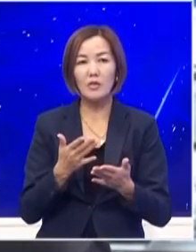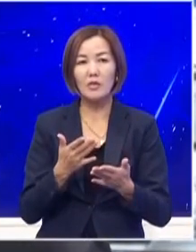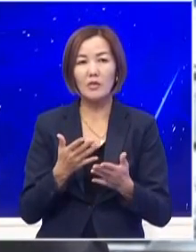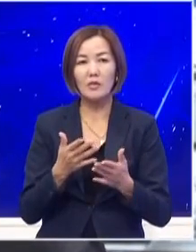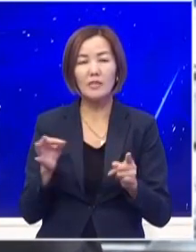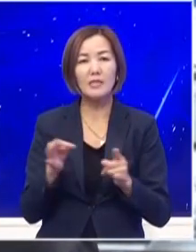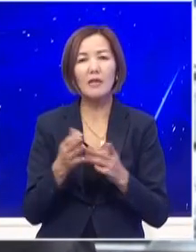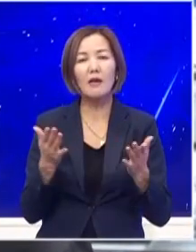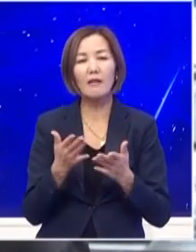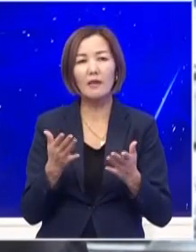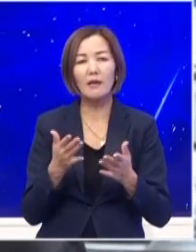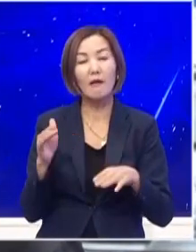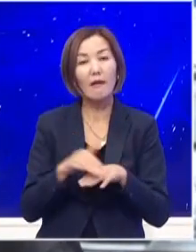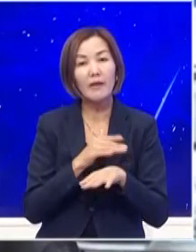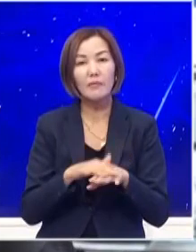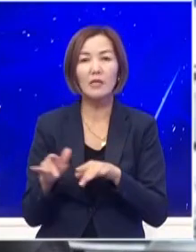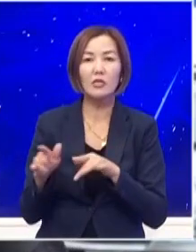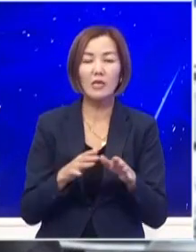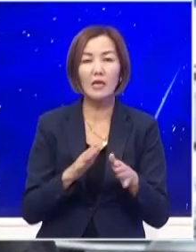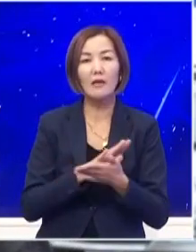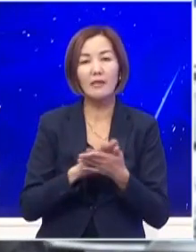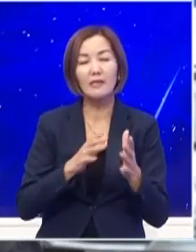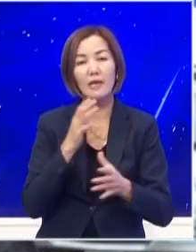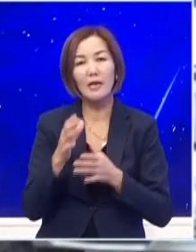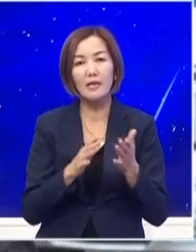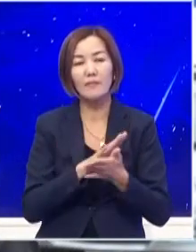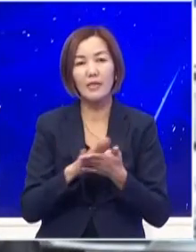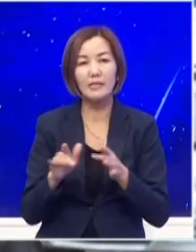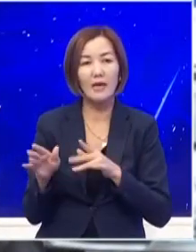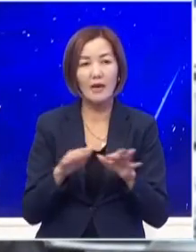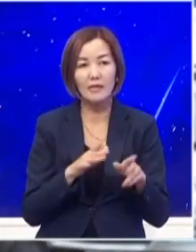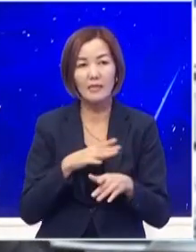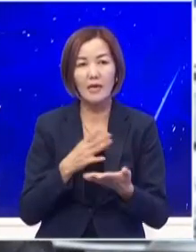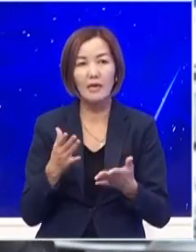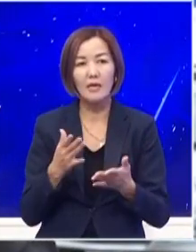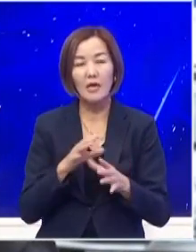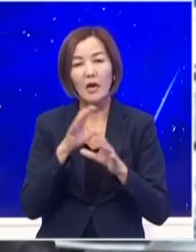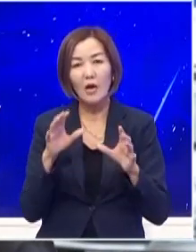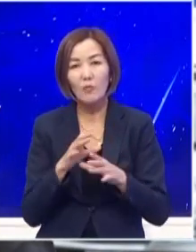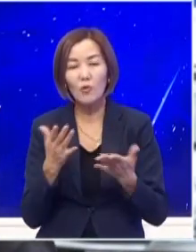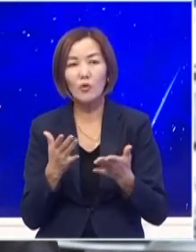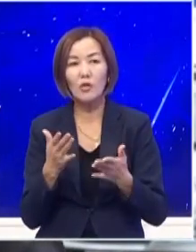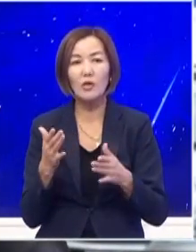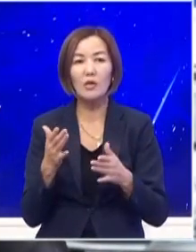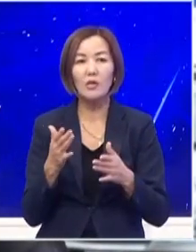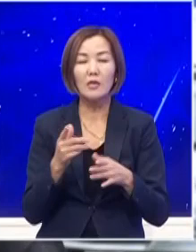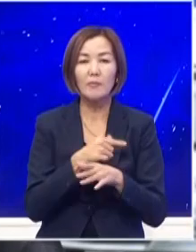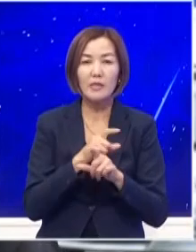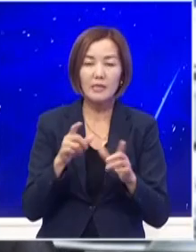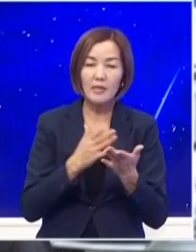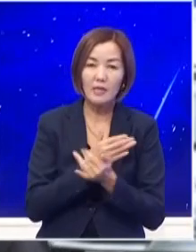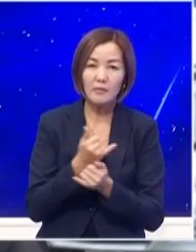Волонтерлардың қайырымдық шараларға, таза әлем, тазалық акцияларына, сенбіліктерге, және қамқорлық көрсету, медициналық қызметтер